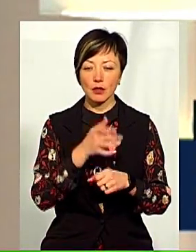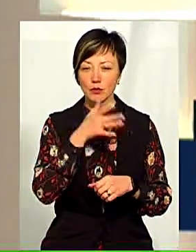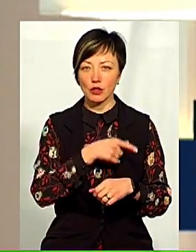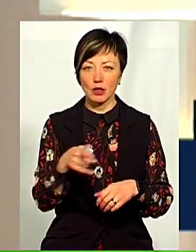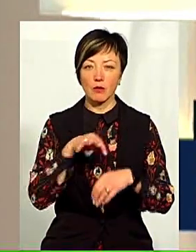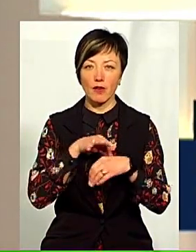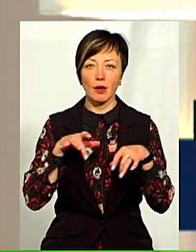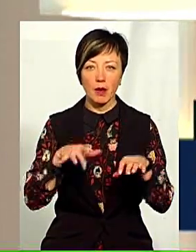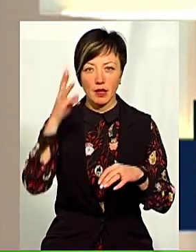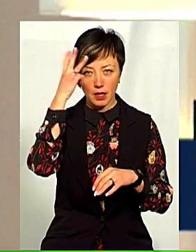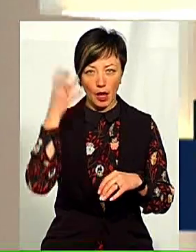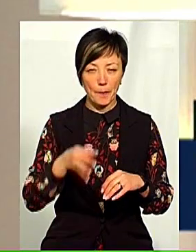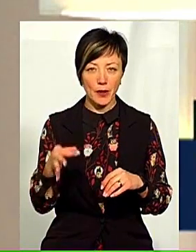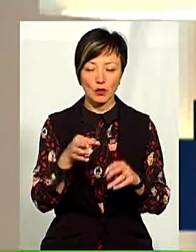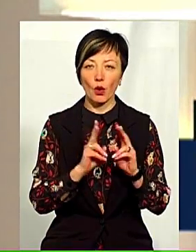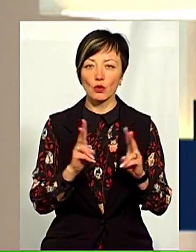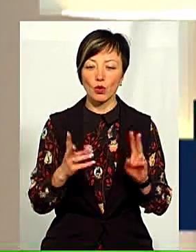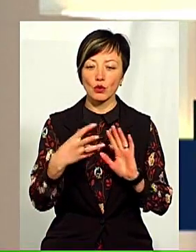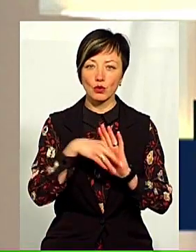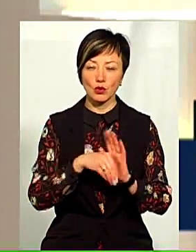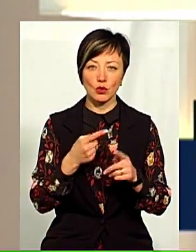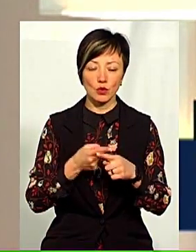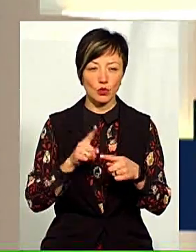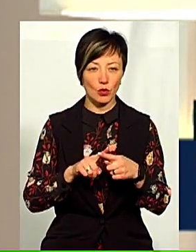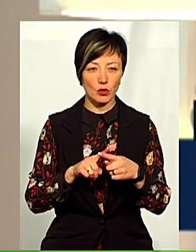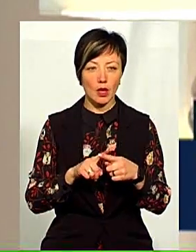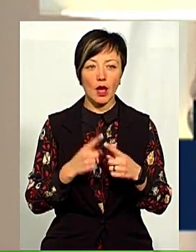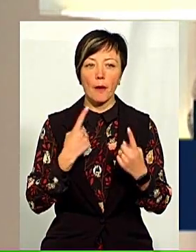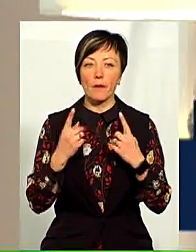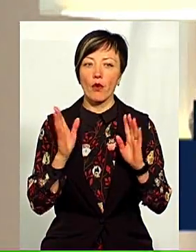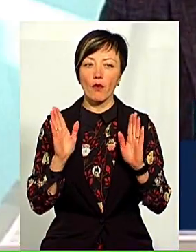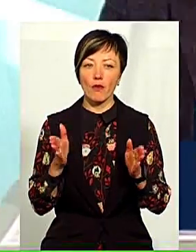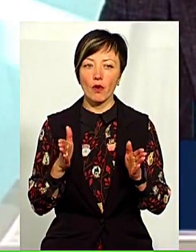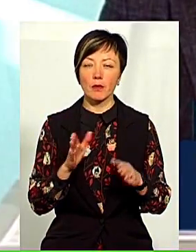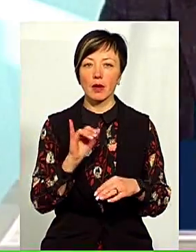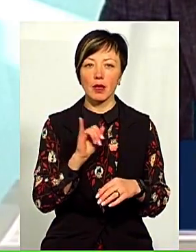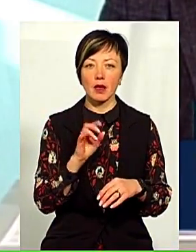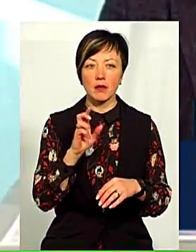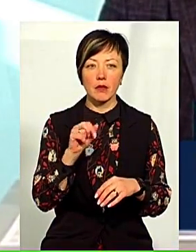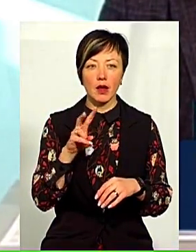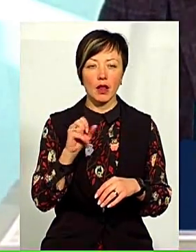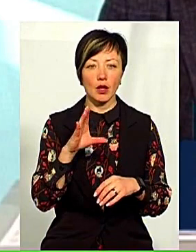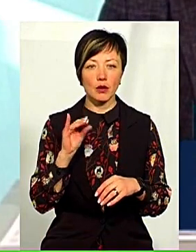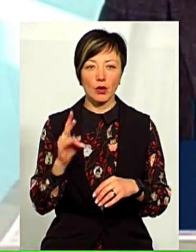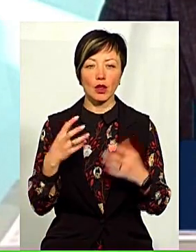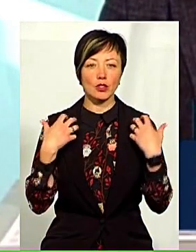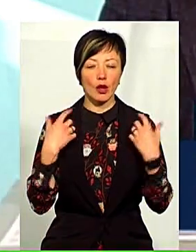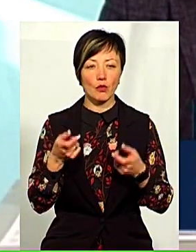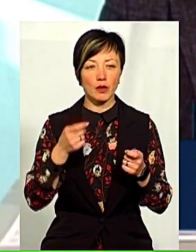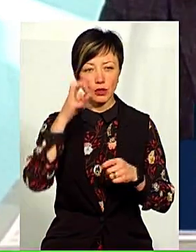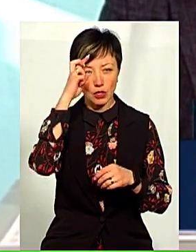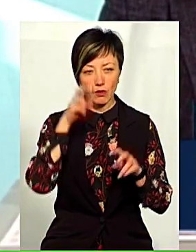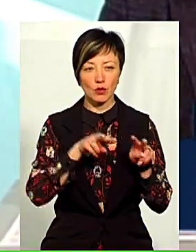проведення кампанії на Хмельниччині? Хто долучиться до цього? Поговоримо з Ігорем Баланюком, начальником управління